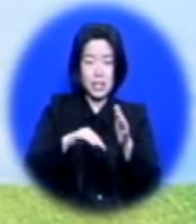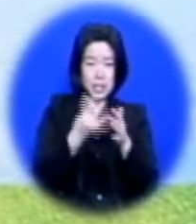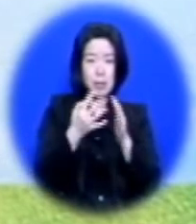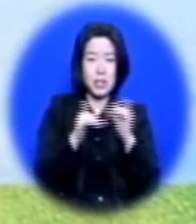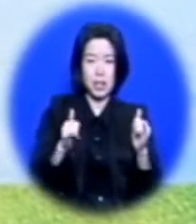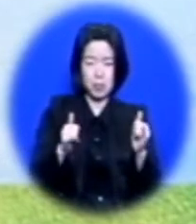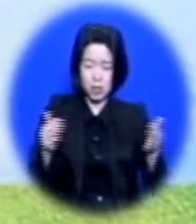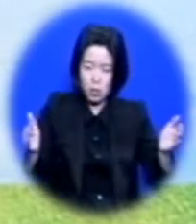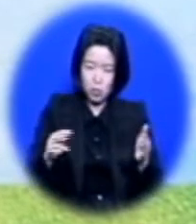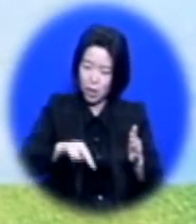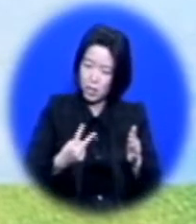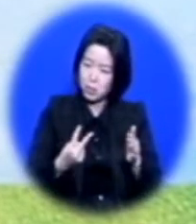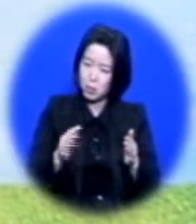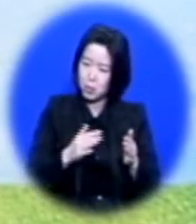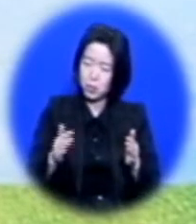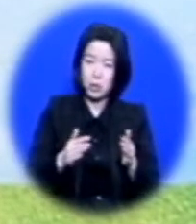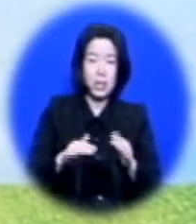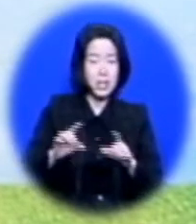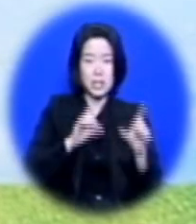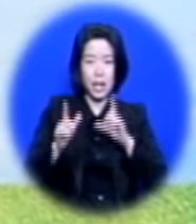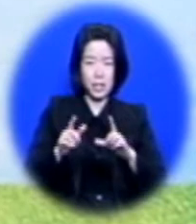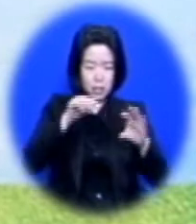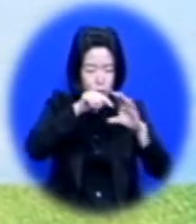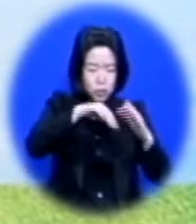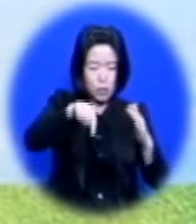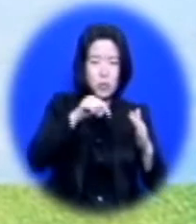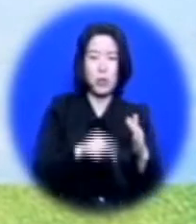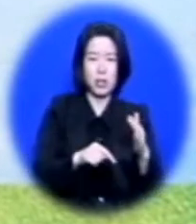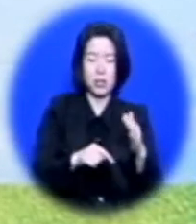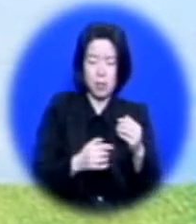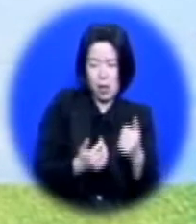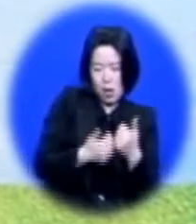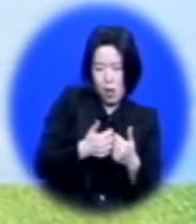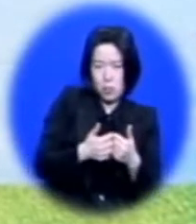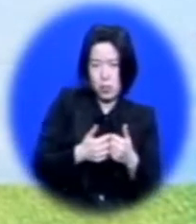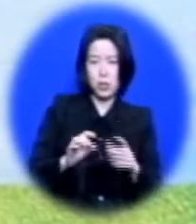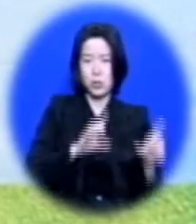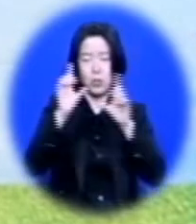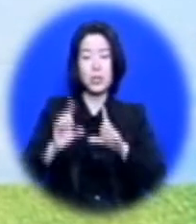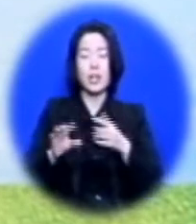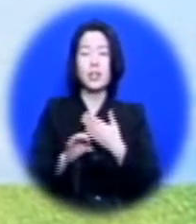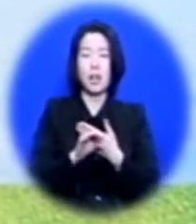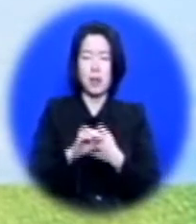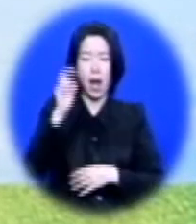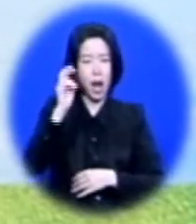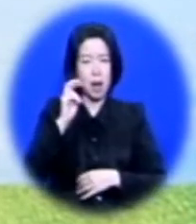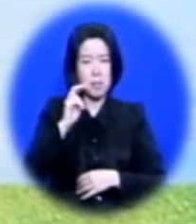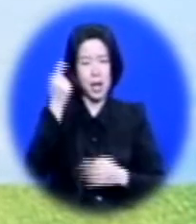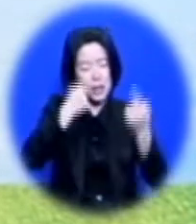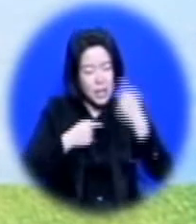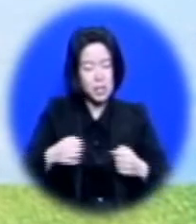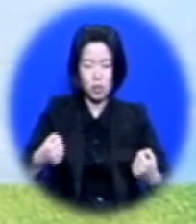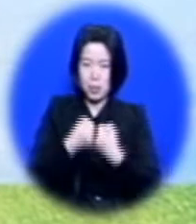속에서 집도 아니고 구립니다 거기서 부딪치고 살았다면 아마 다치고